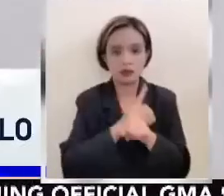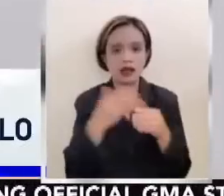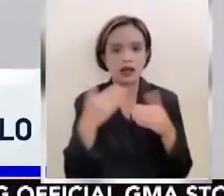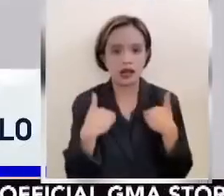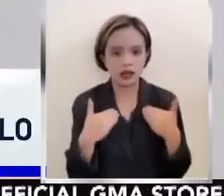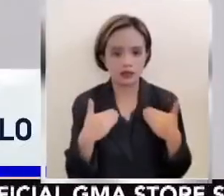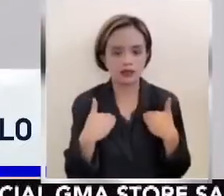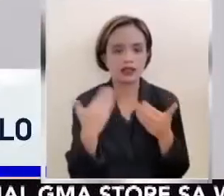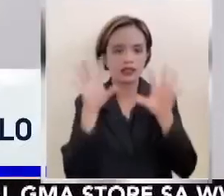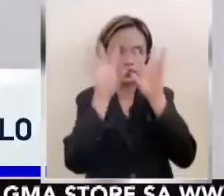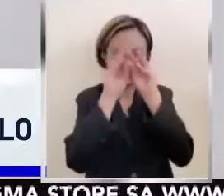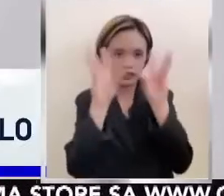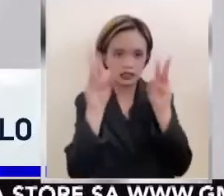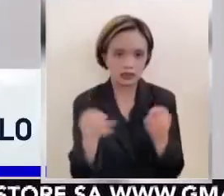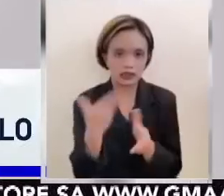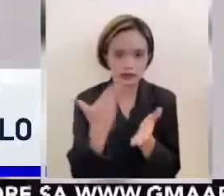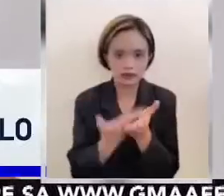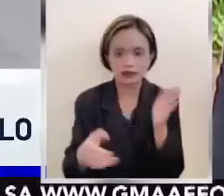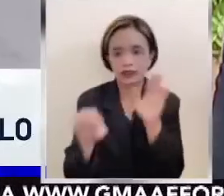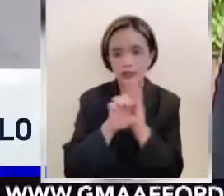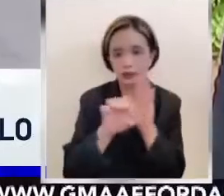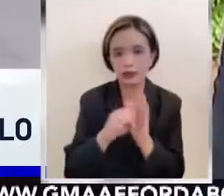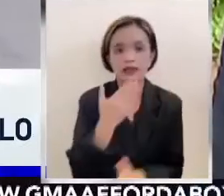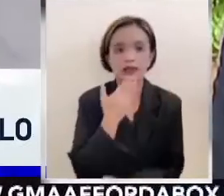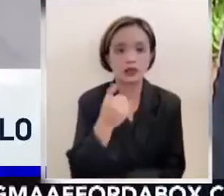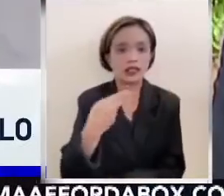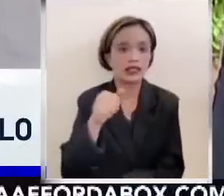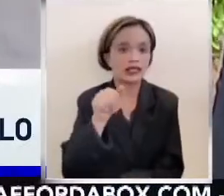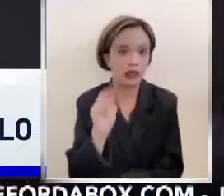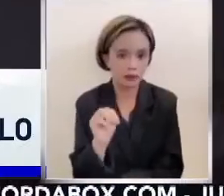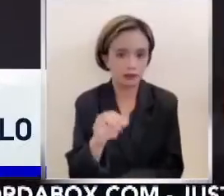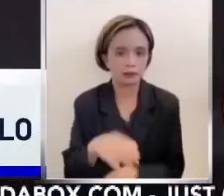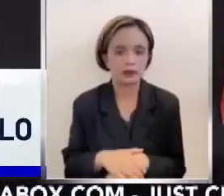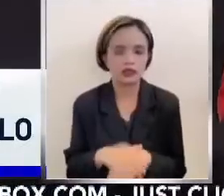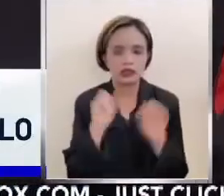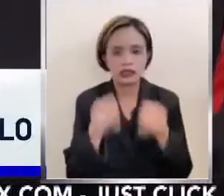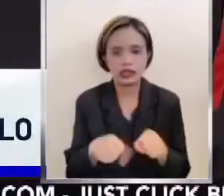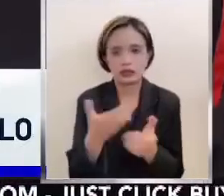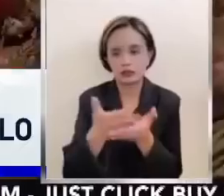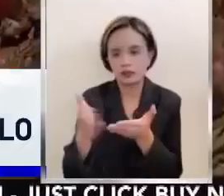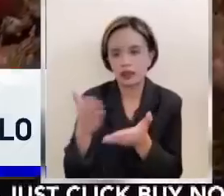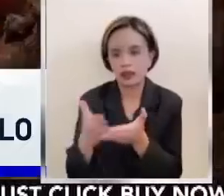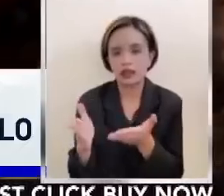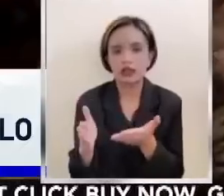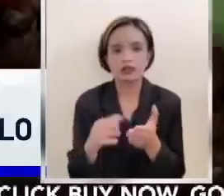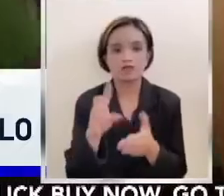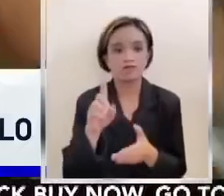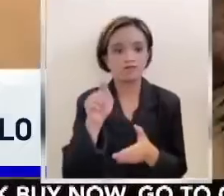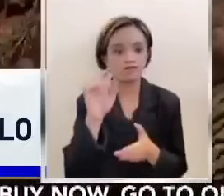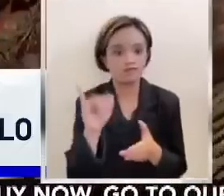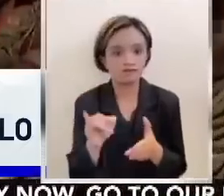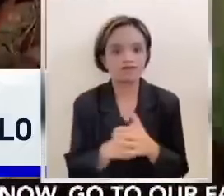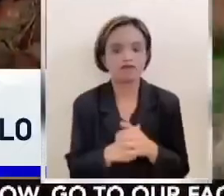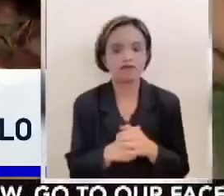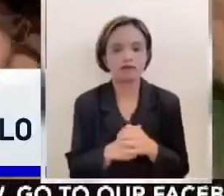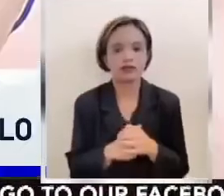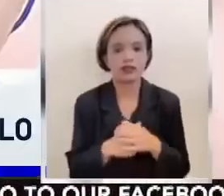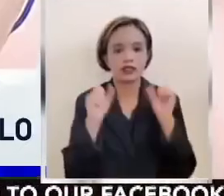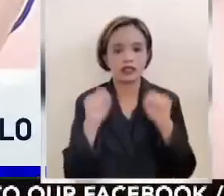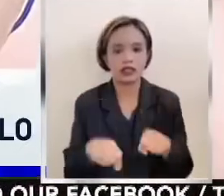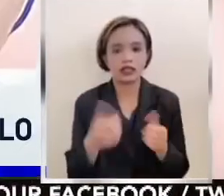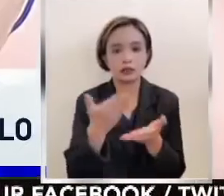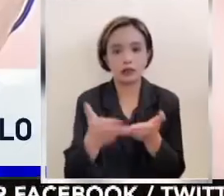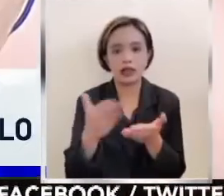ng sweet ham na mabibili sa booth ng mga taga-diskwento caravan ng DTI. May mabibili ditong red onions